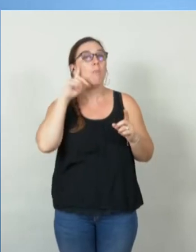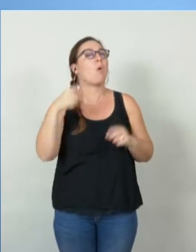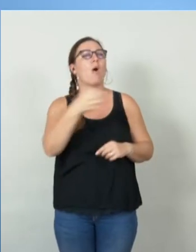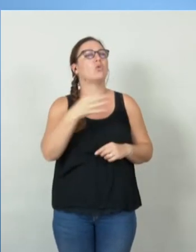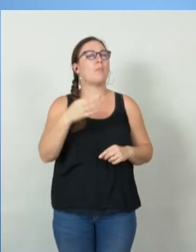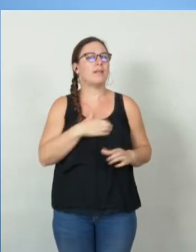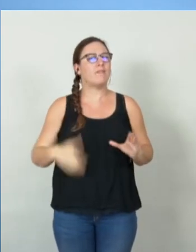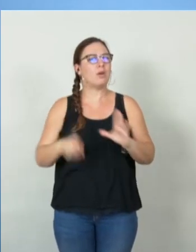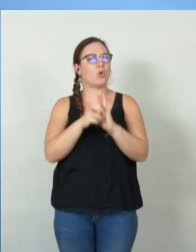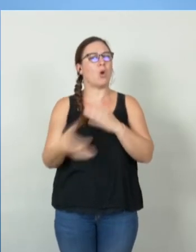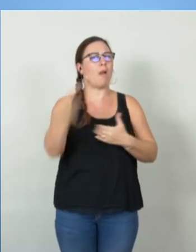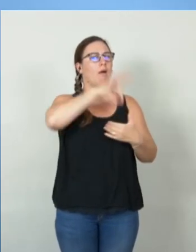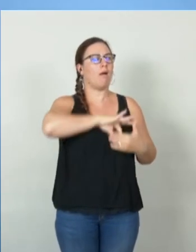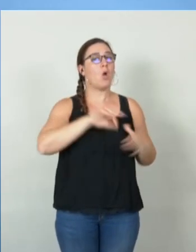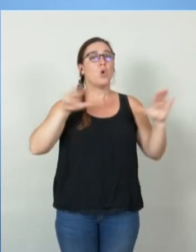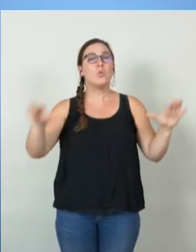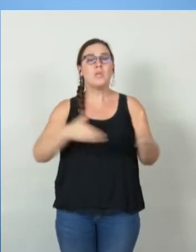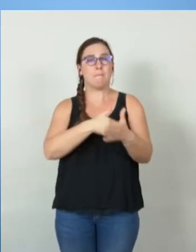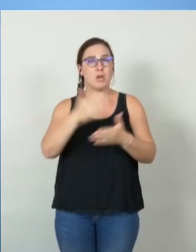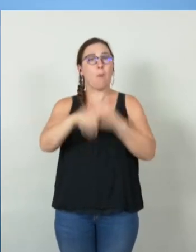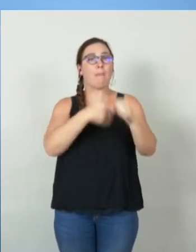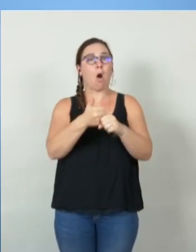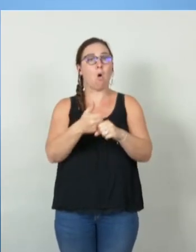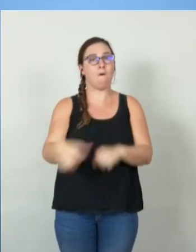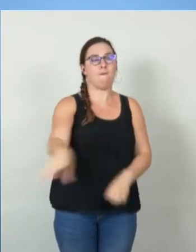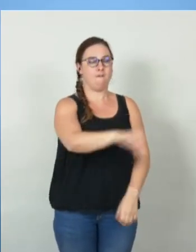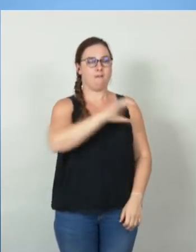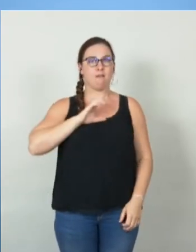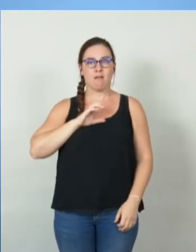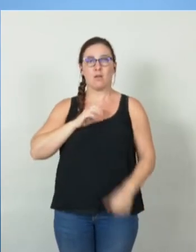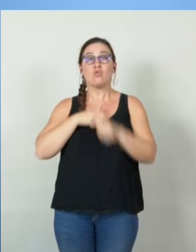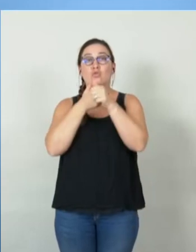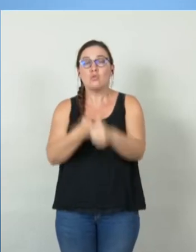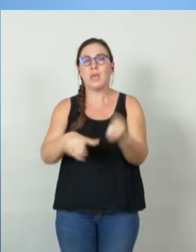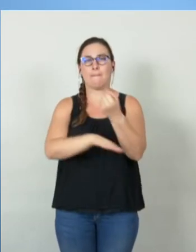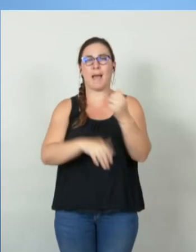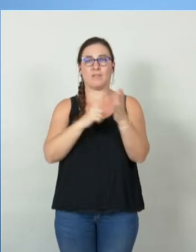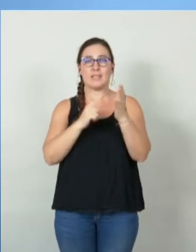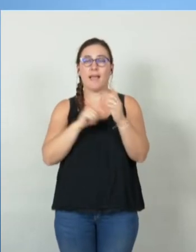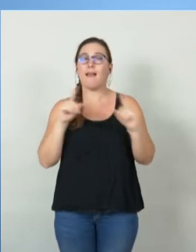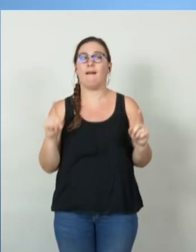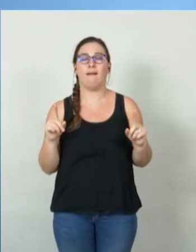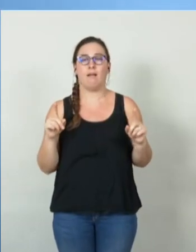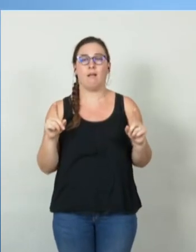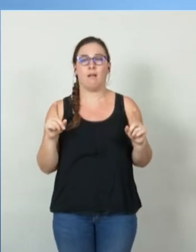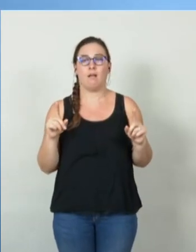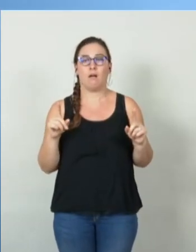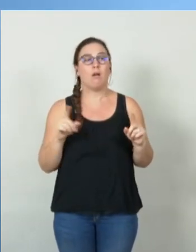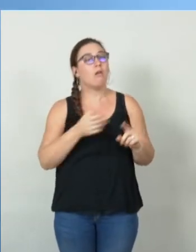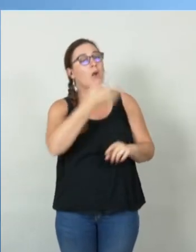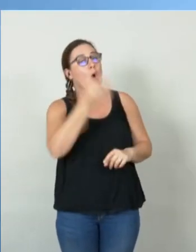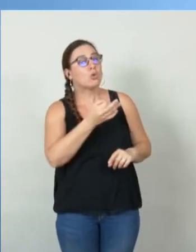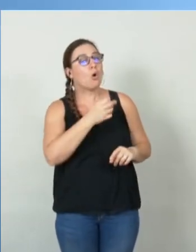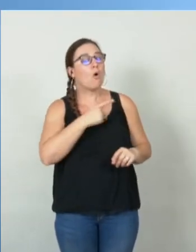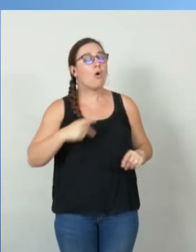ville de Grenoble récupère 8 millions par an rien que par la dynamique des bases fiscales sans toucher le taux de la taxe foncière